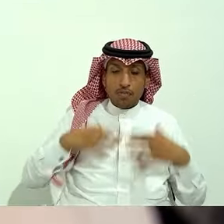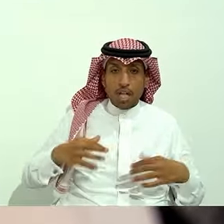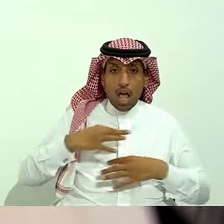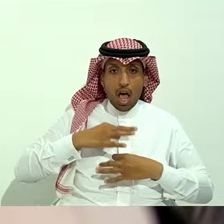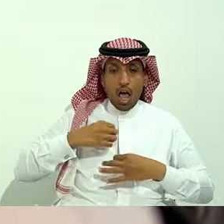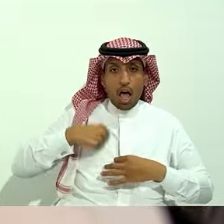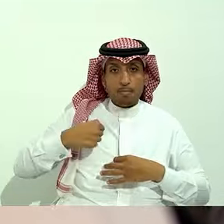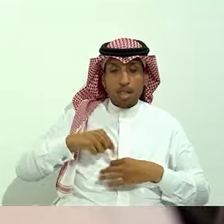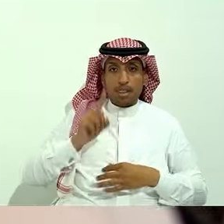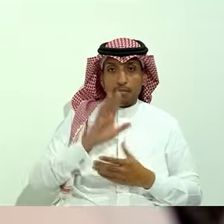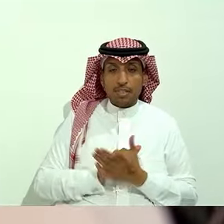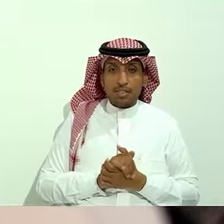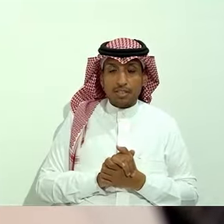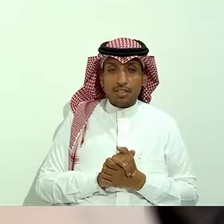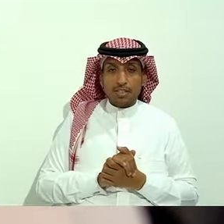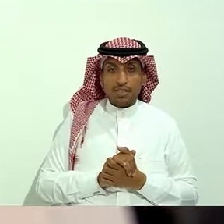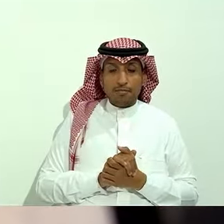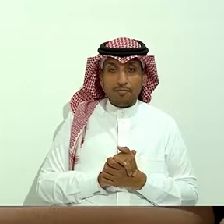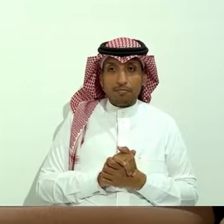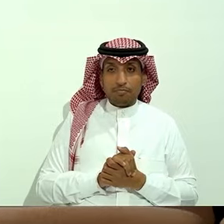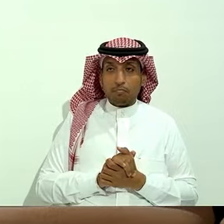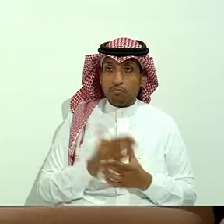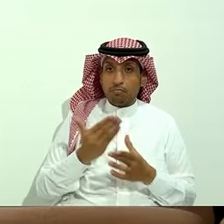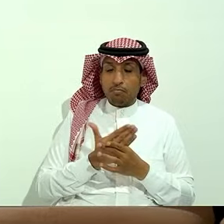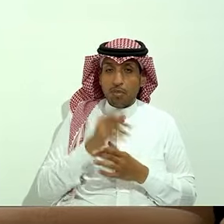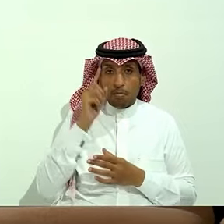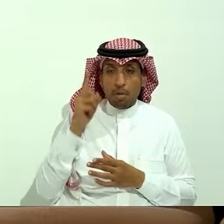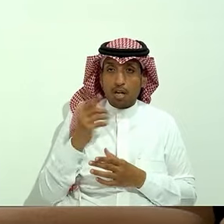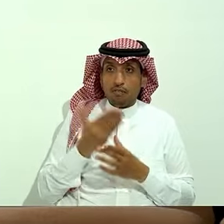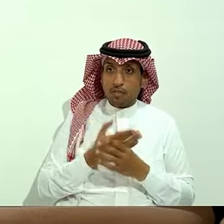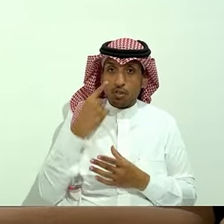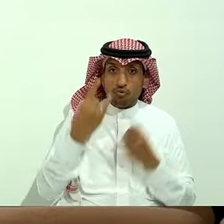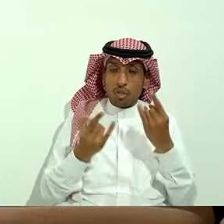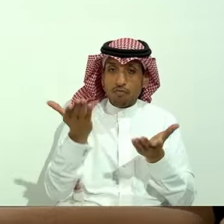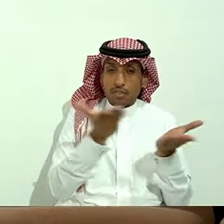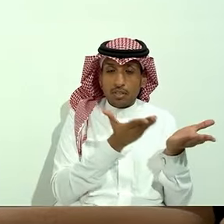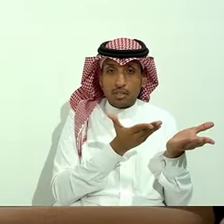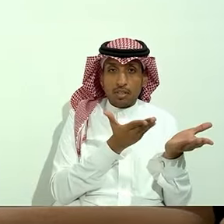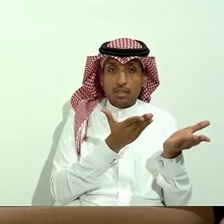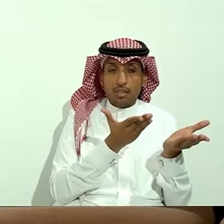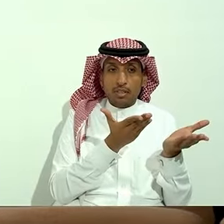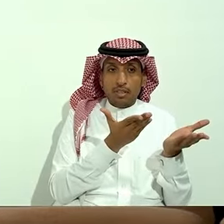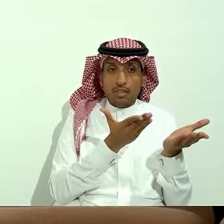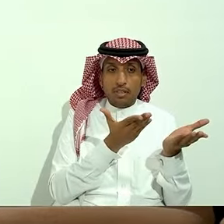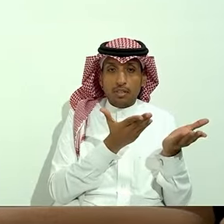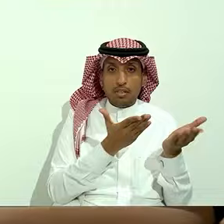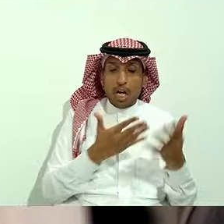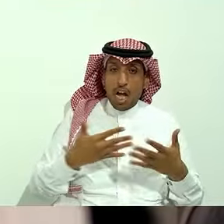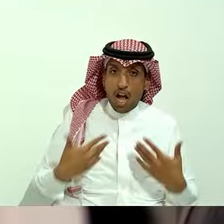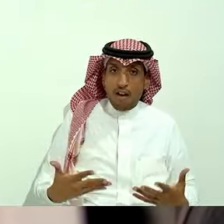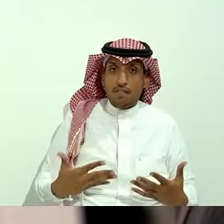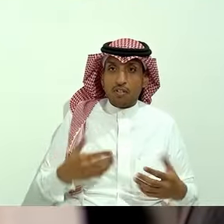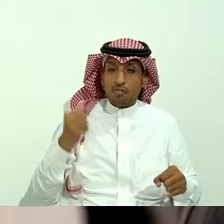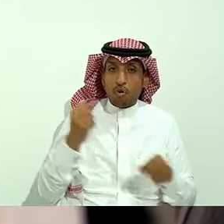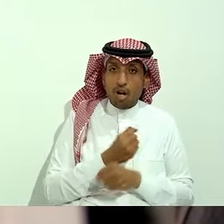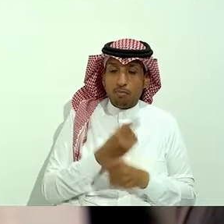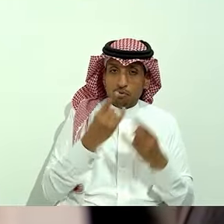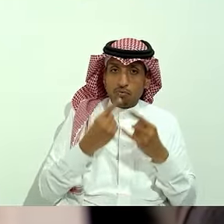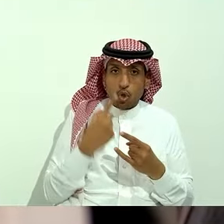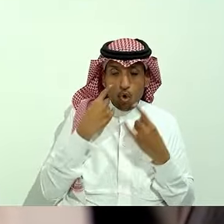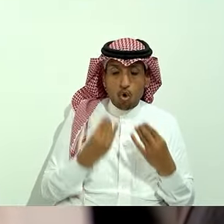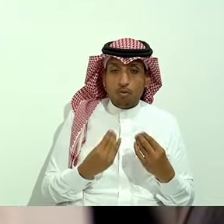الأبيض حلو، بس فساتيننا يعني إيه، يعني ما أعرف في أجمل من كذا. من ناحية الراحة والعملية